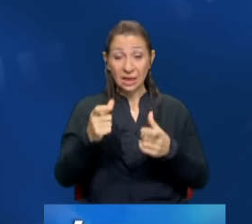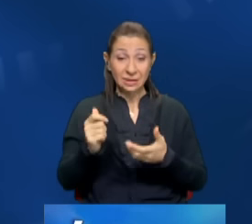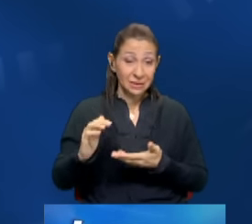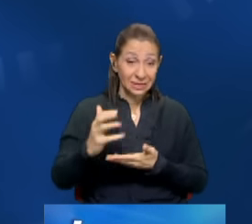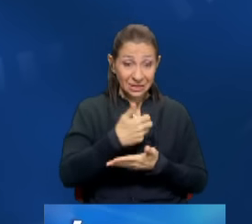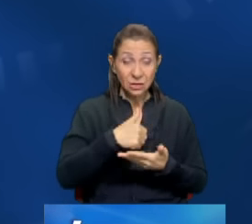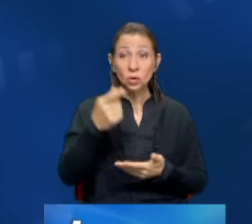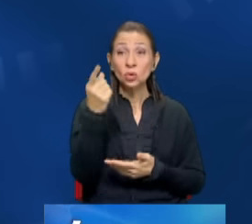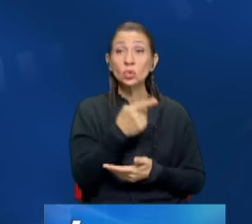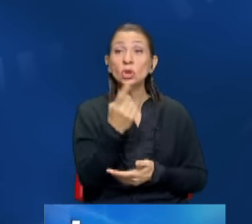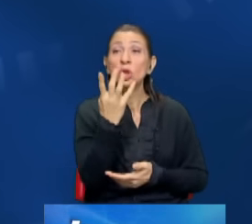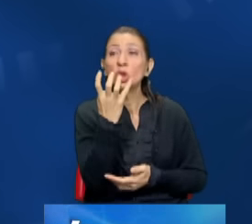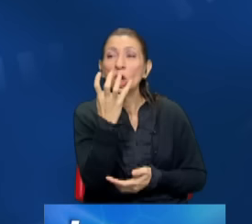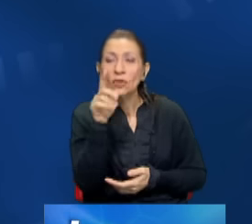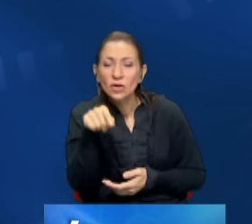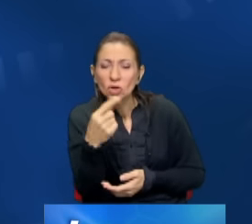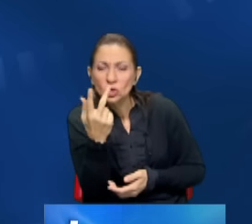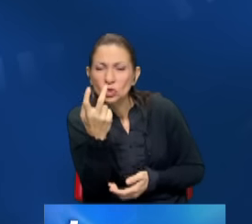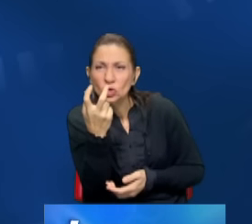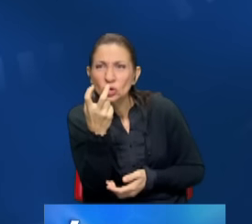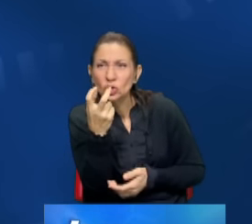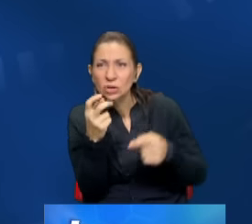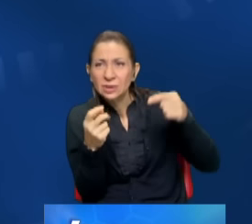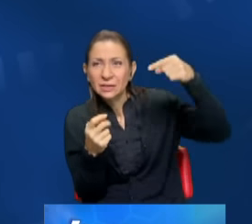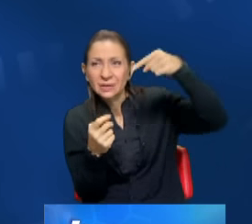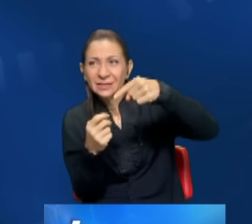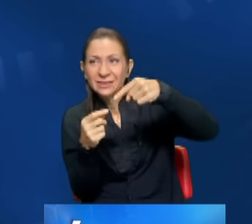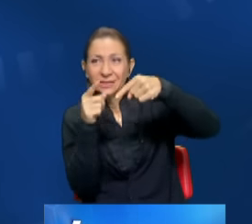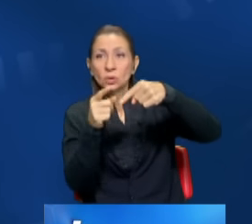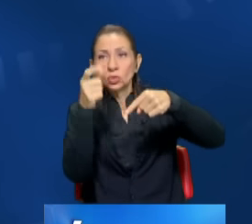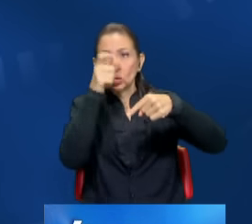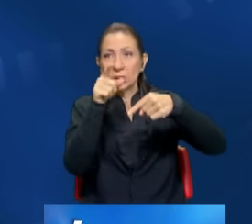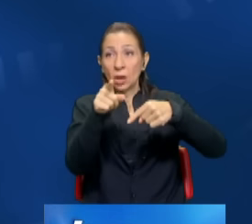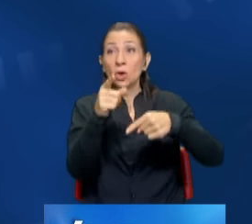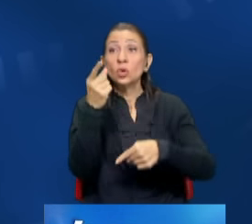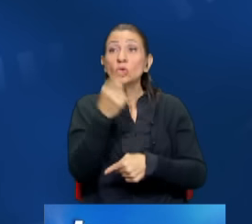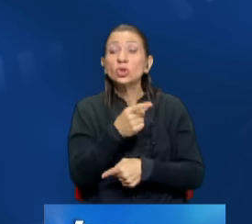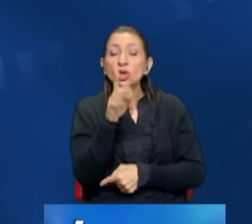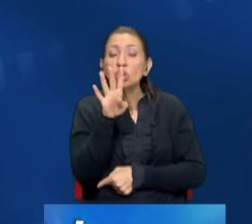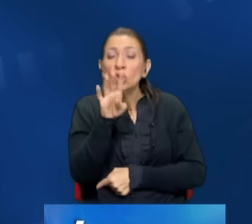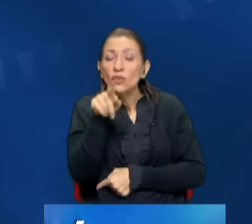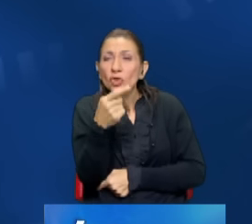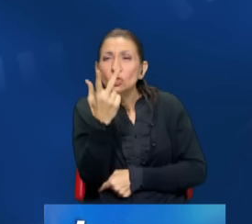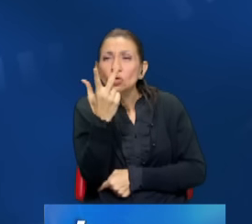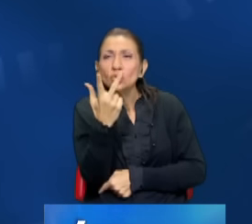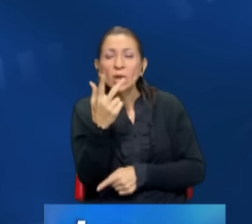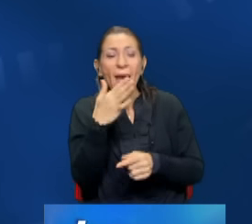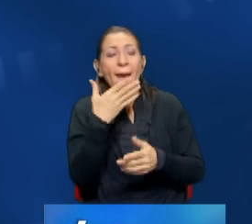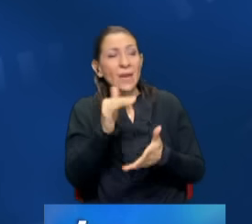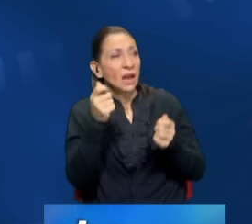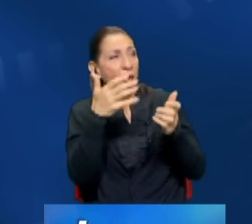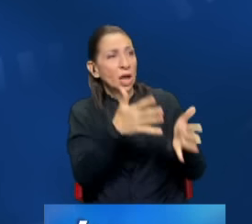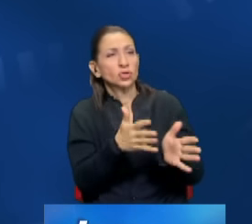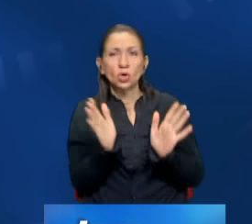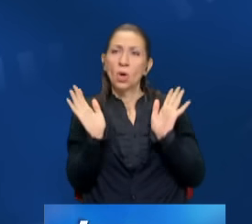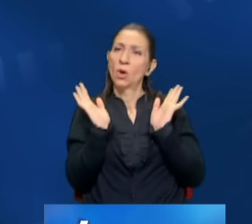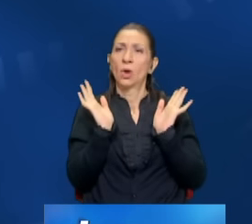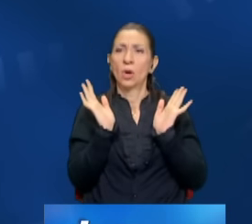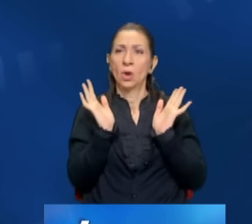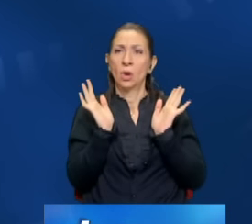hasılasının %4,3'ünü okla işaretliyor efendim. Türkiye %4,3'ünü harcıyor gayri safi yurt